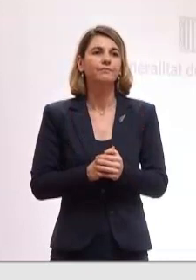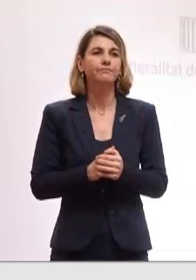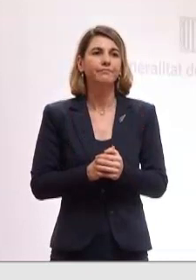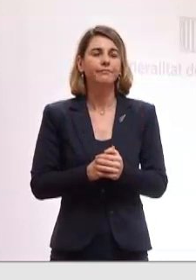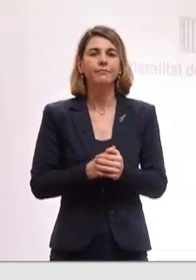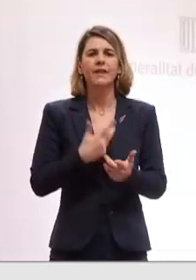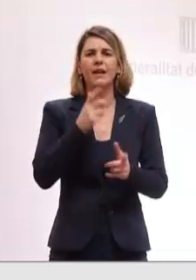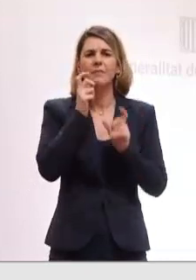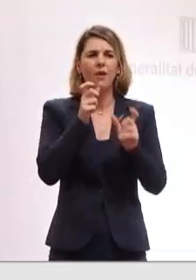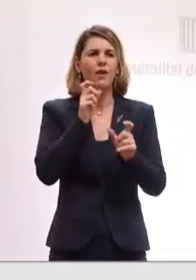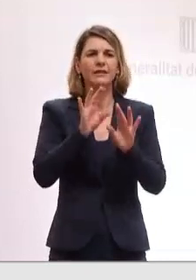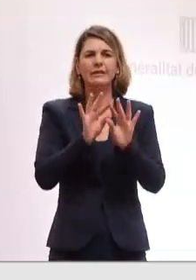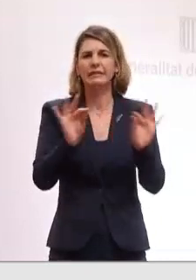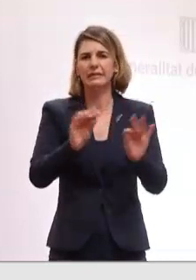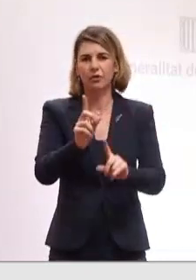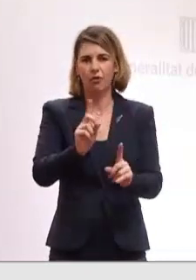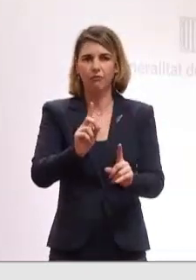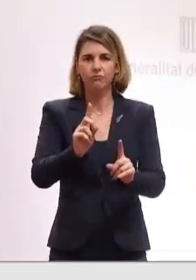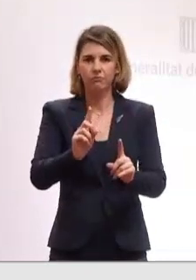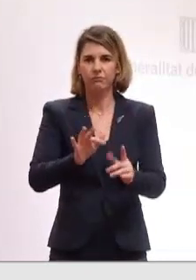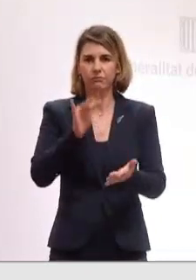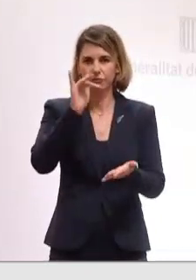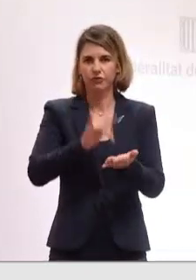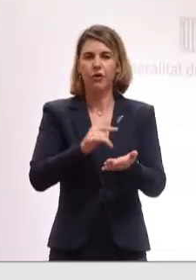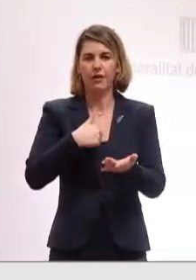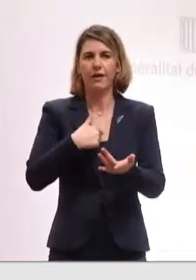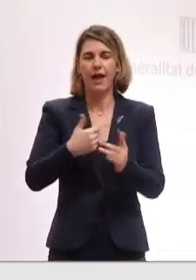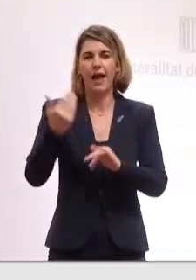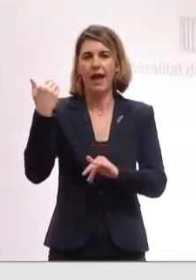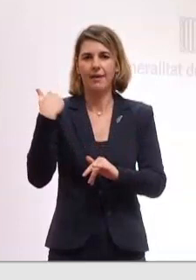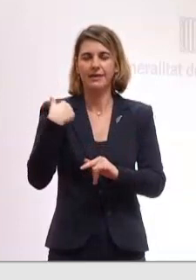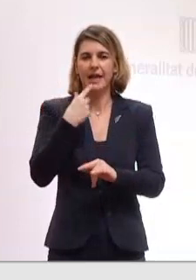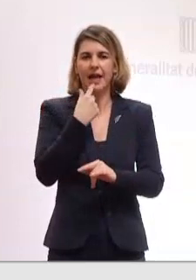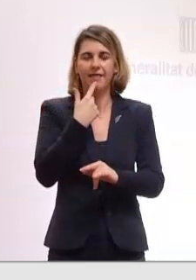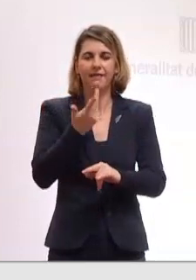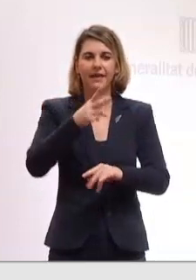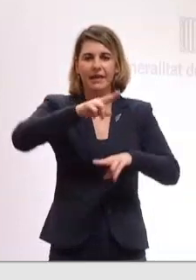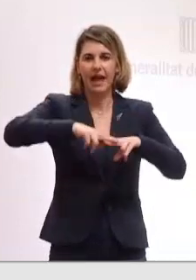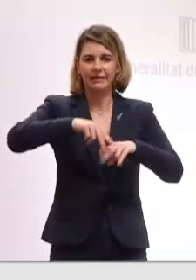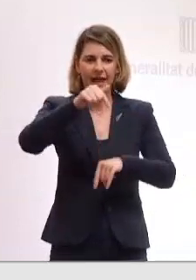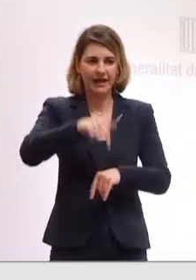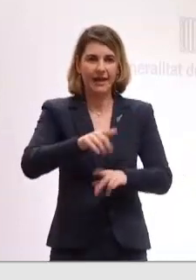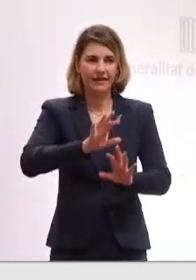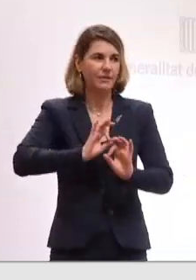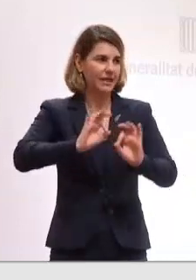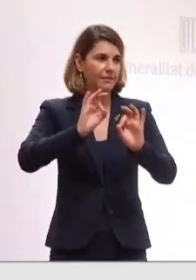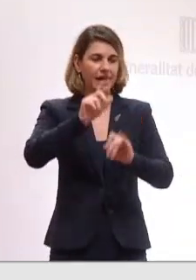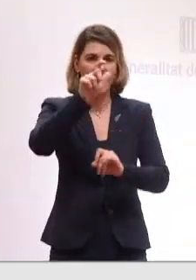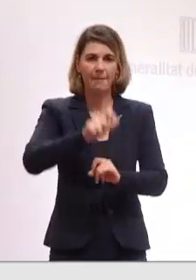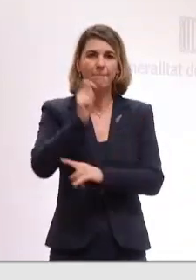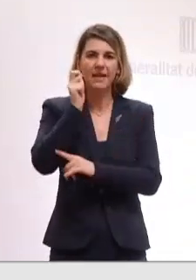paraules rituals, perquè crec que aquest acte, com ja ha posat de manifest altres que m'han precedit, i especialment la